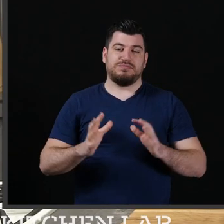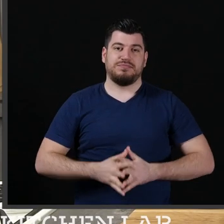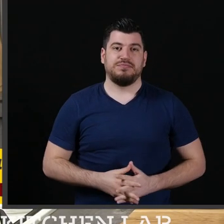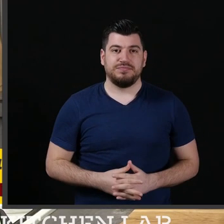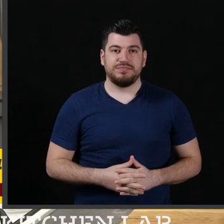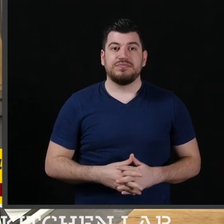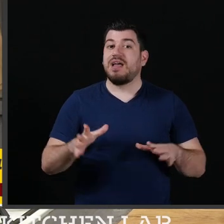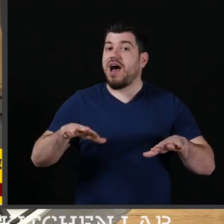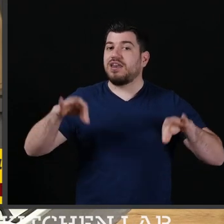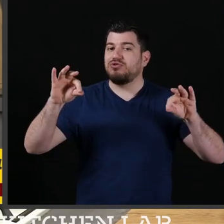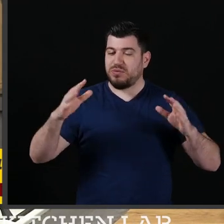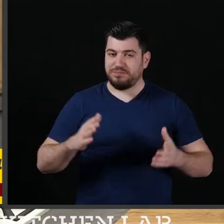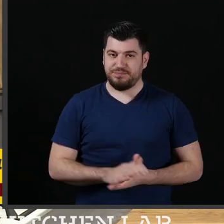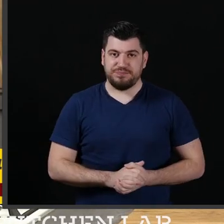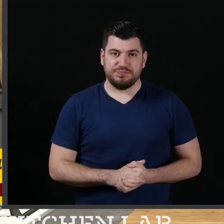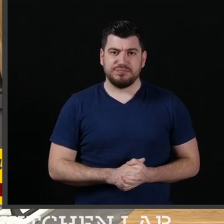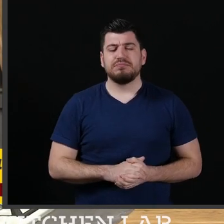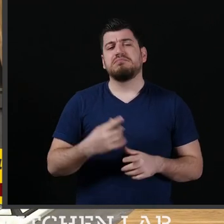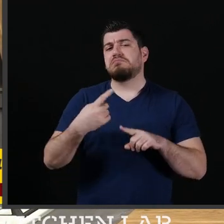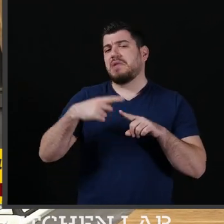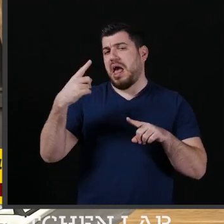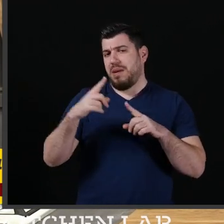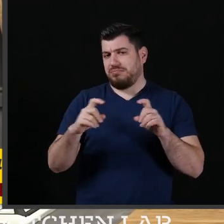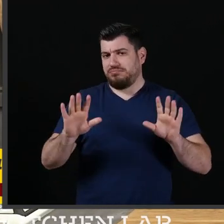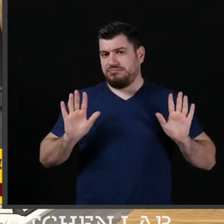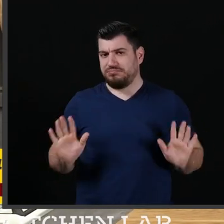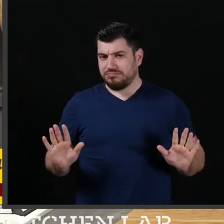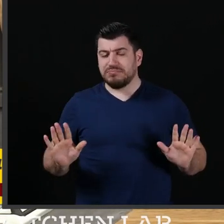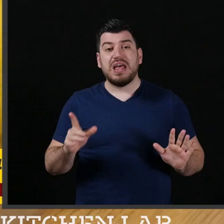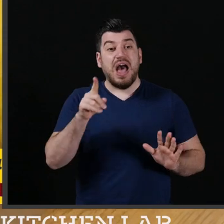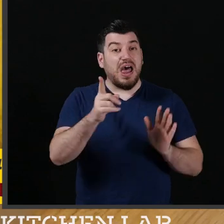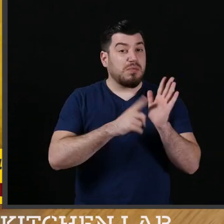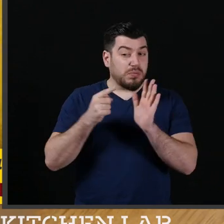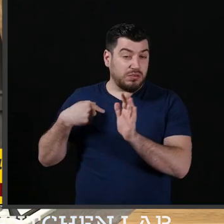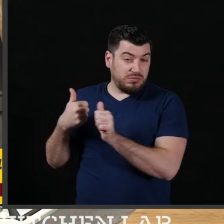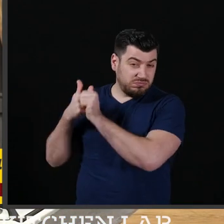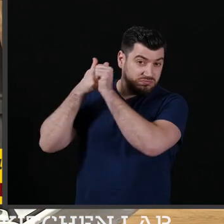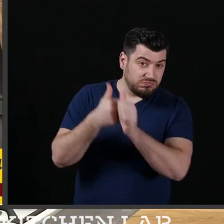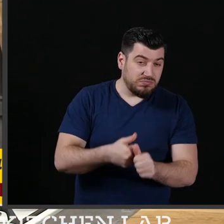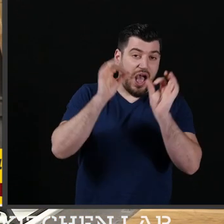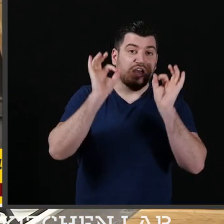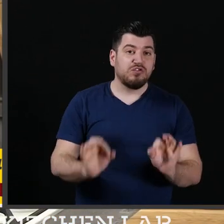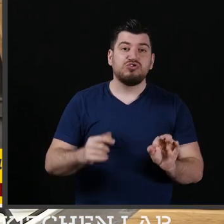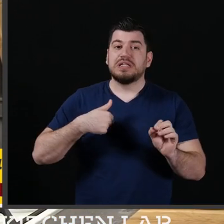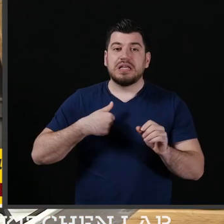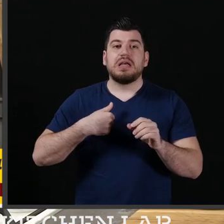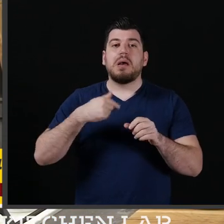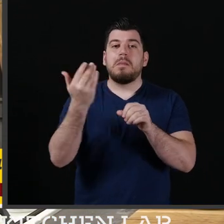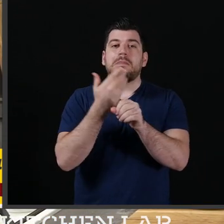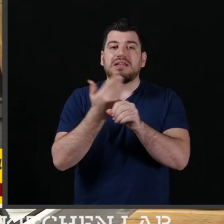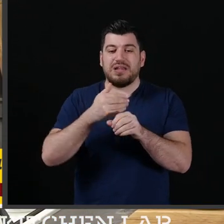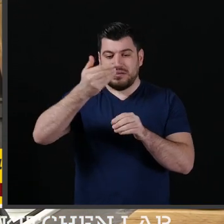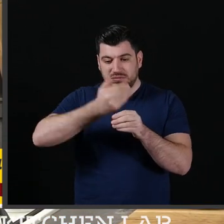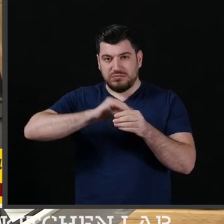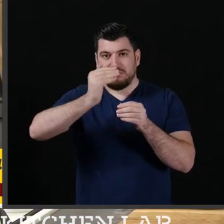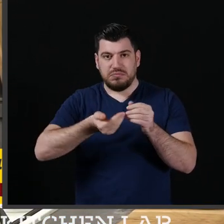Και πάμε να ξεκινήσουμε. Λοιπόν, τα πράγματα είναι πάρα πολύ απλά, αλλά χρειάζεται να κάνετε ακριβώς ό,τι κάνω και εγώ. Έχω καθαρίσει πατατούλες εδώ πέρα και αυτές είναι μέτριες,